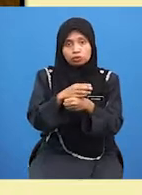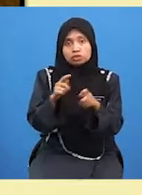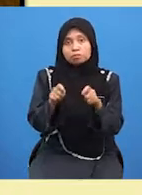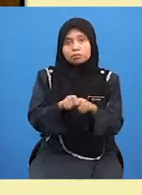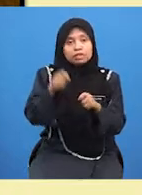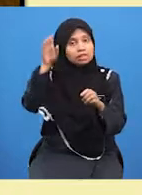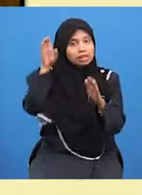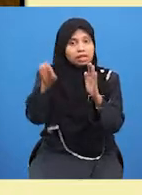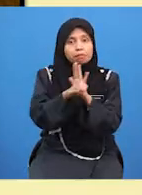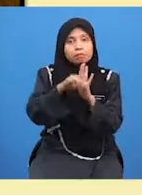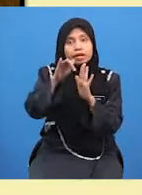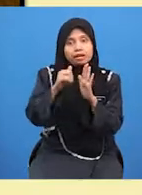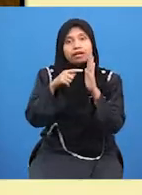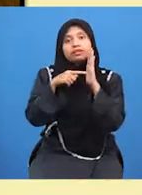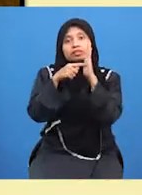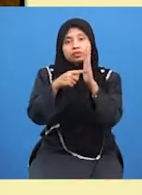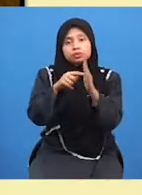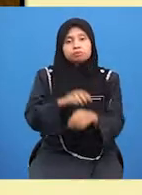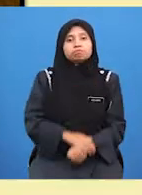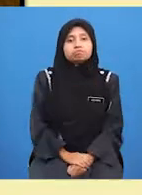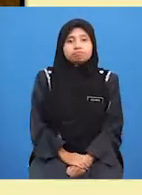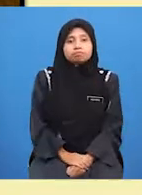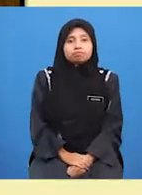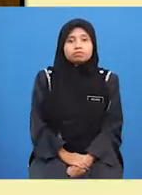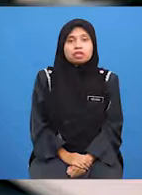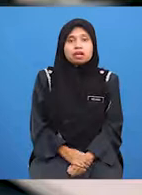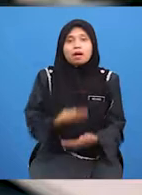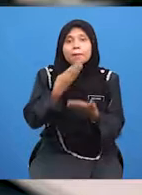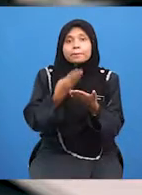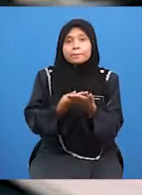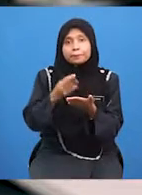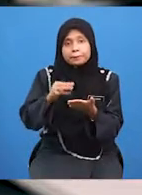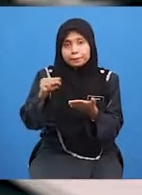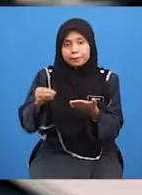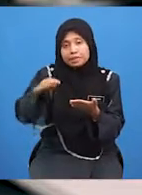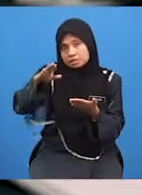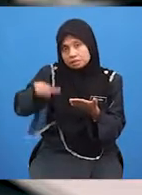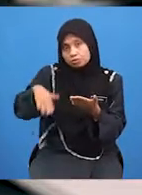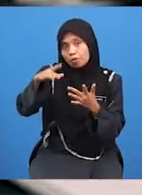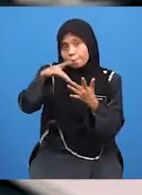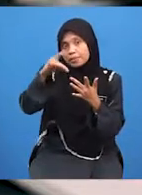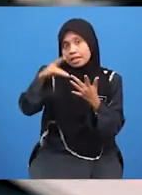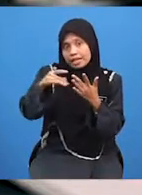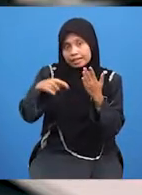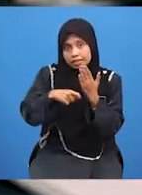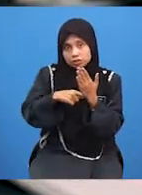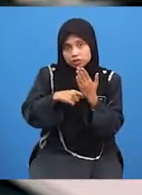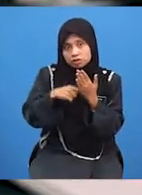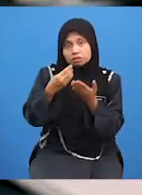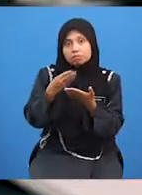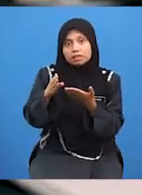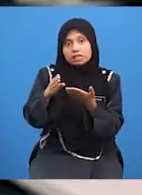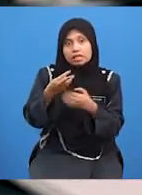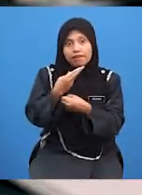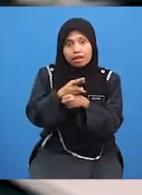adalah seperti gambar yang dipaparkan di skrin. Baiklah murid-murid, sebelum memilih teknologi